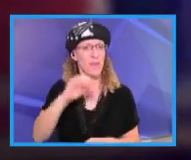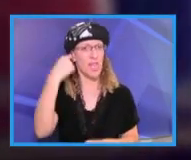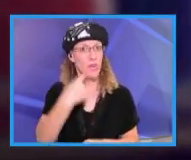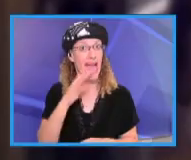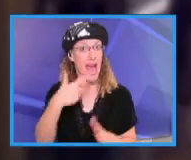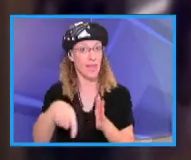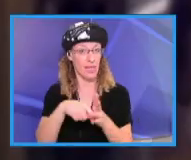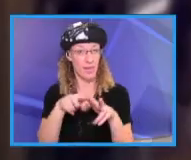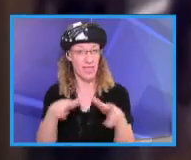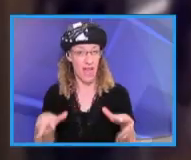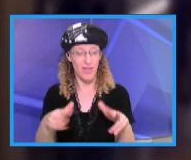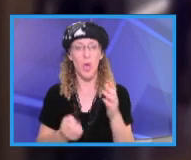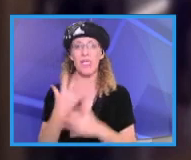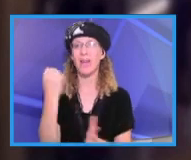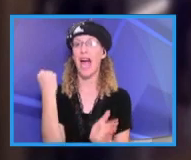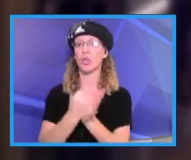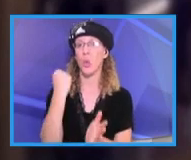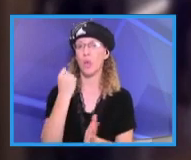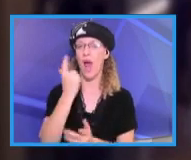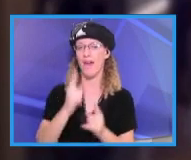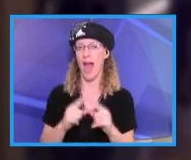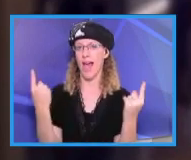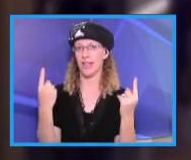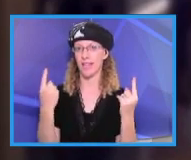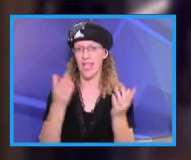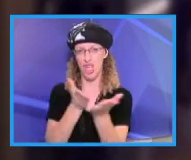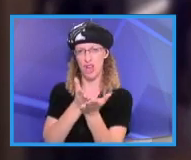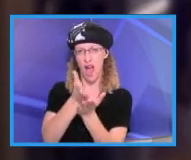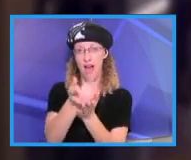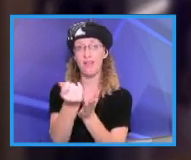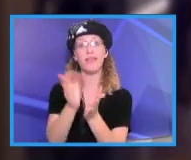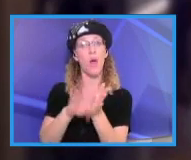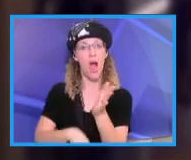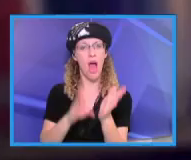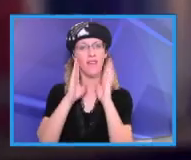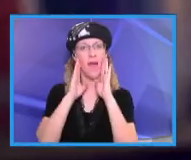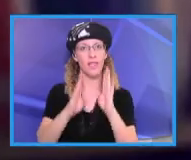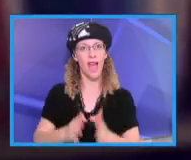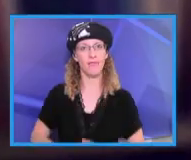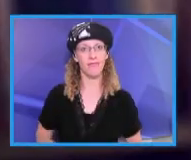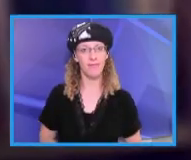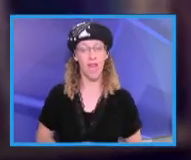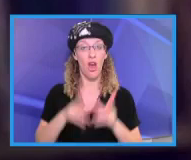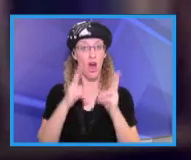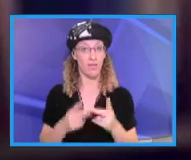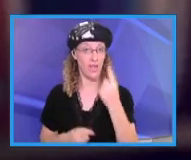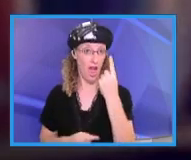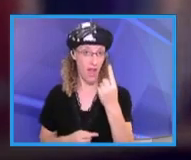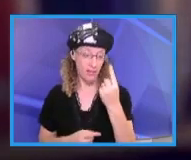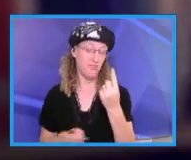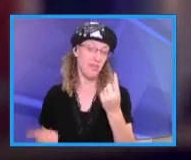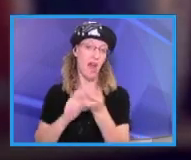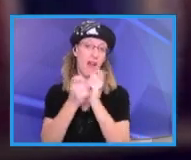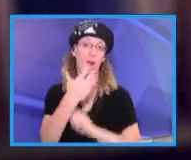את המצב? יוצרים כשרות, אבל אחרת. ישרה, זולה ואמינה יותר. אופציה אחת היא להפוך